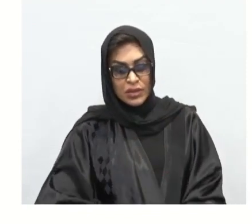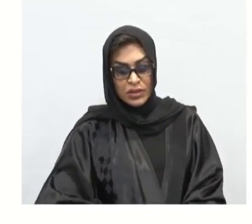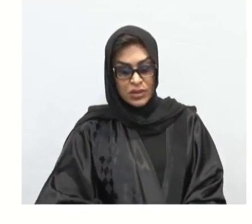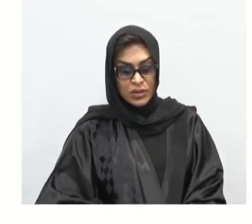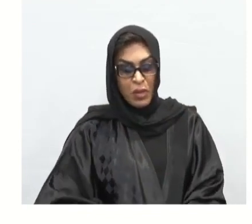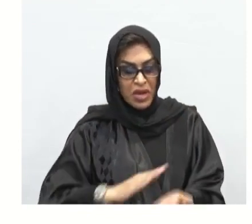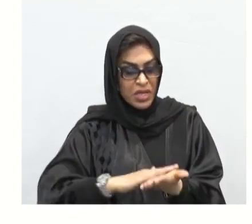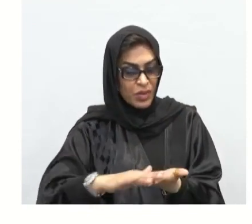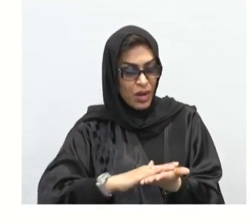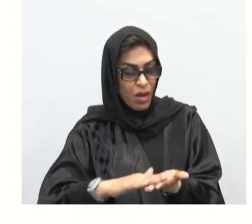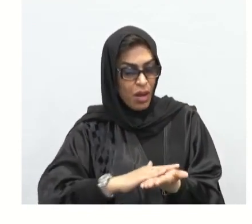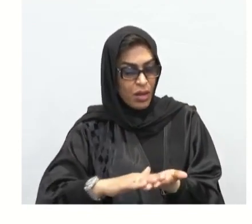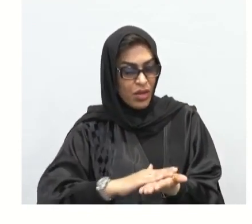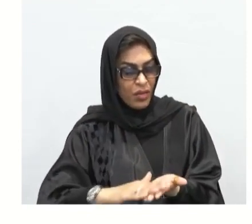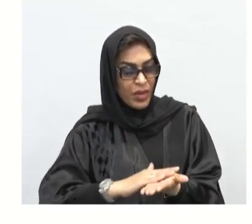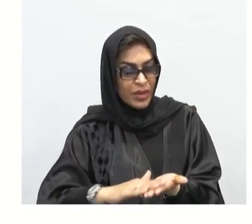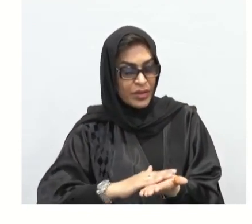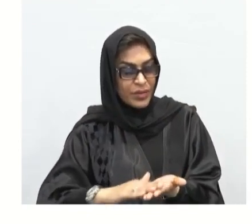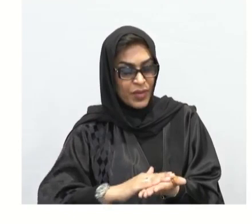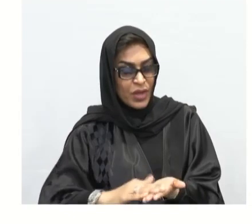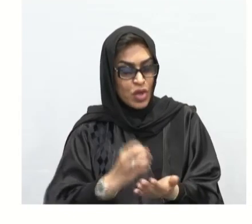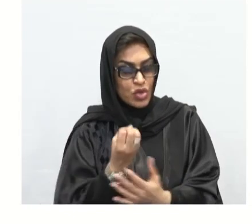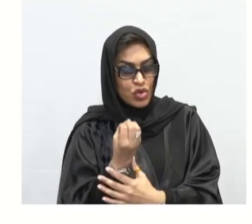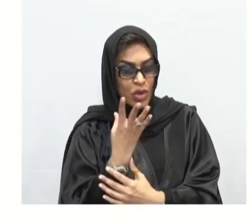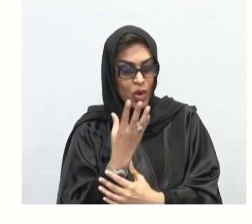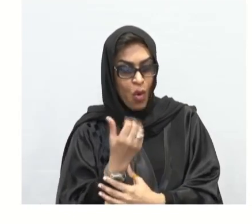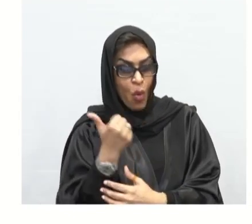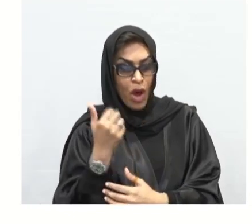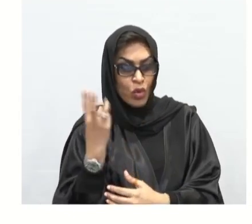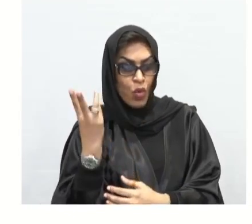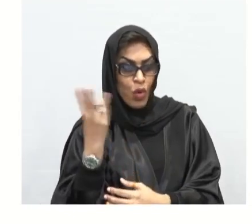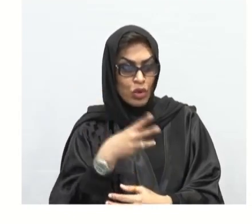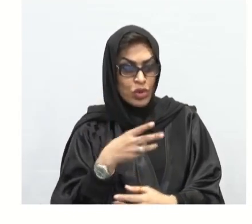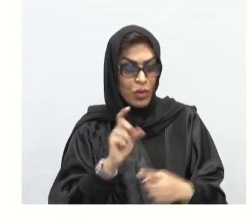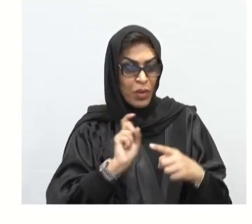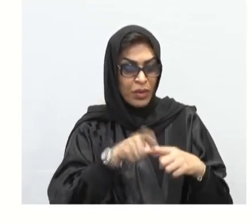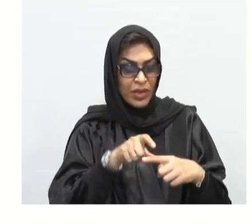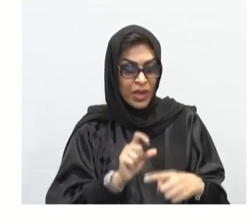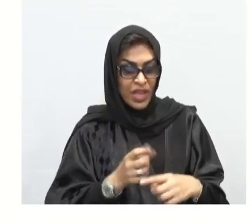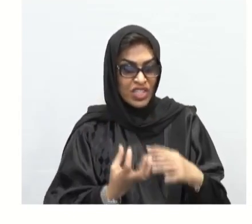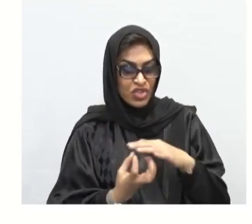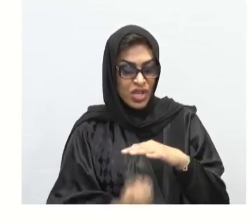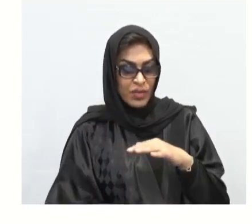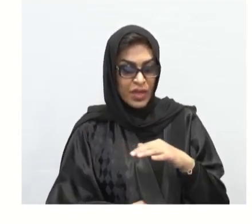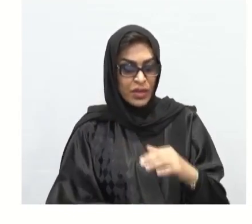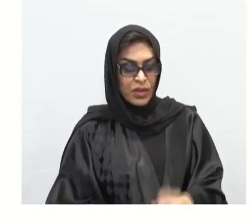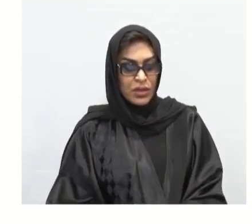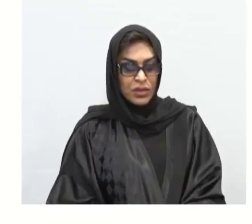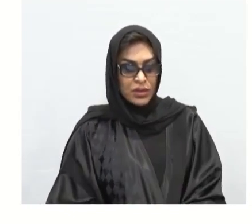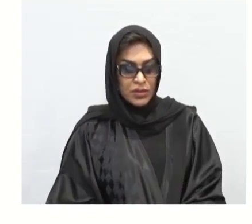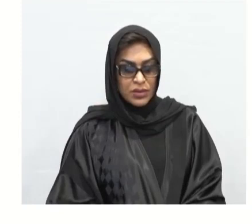للارض او لسطح الارض لاحظ الزهره واحد من التسعون في المئه جاذبيتها بالنسبه الى